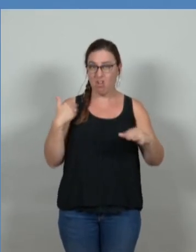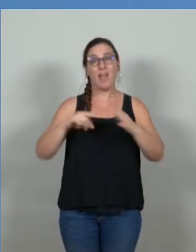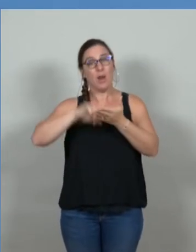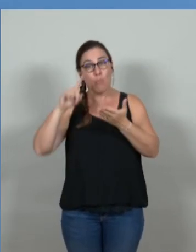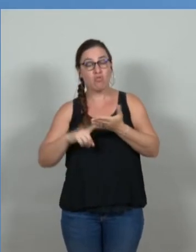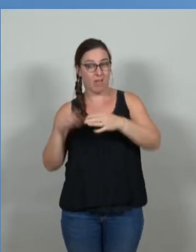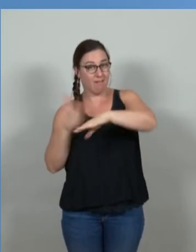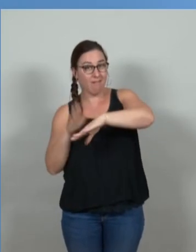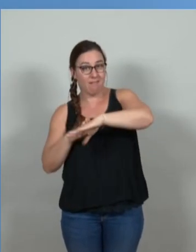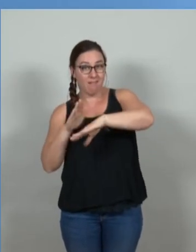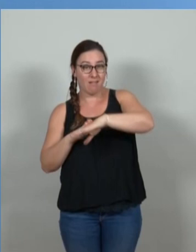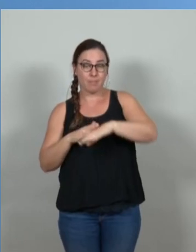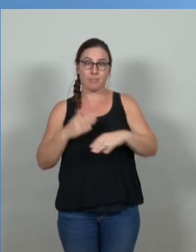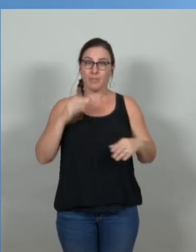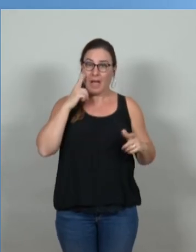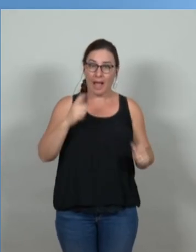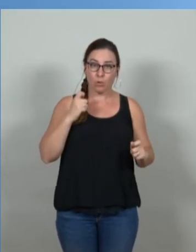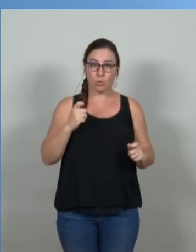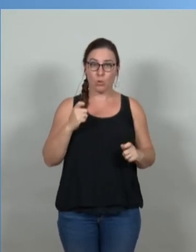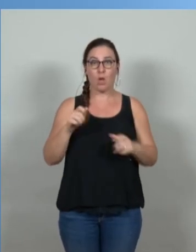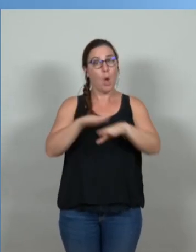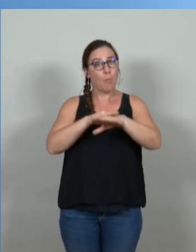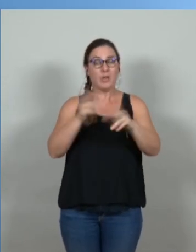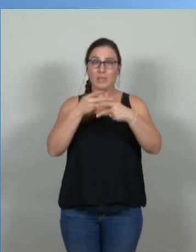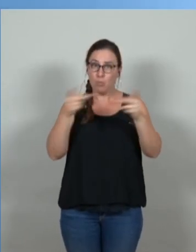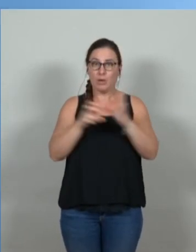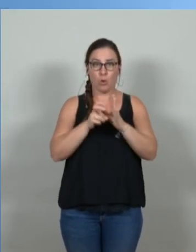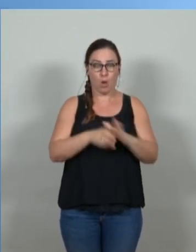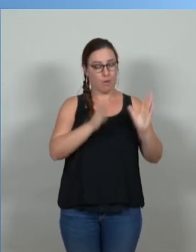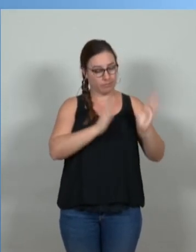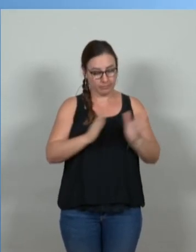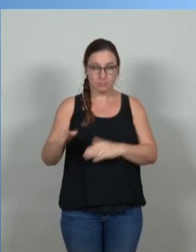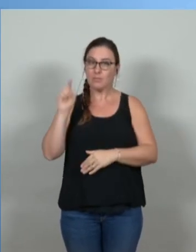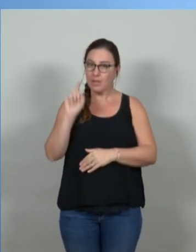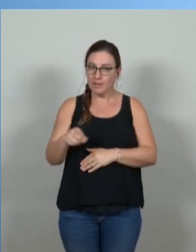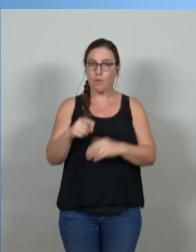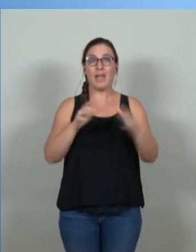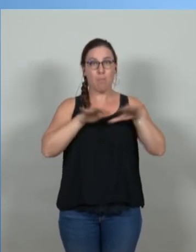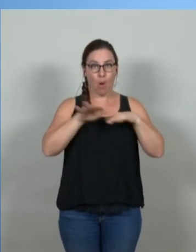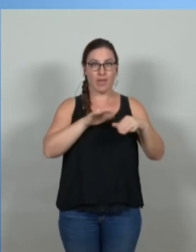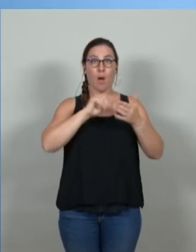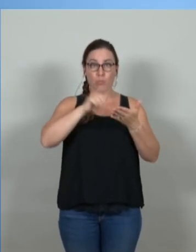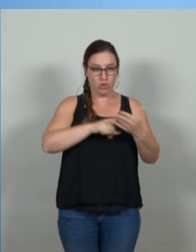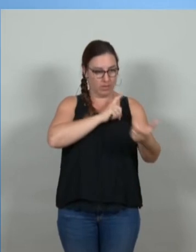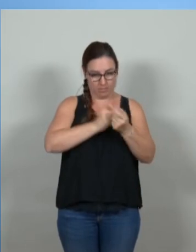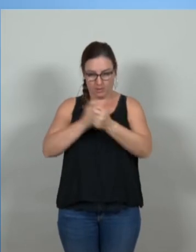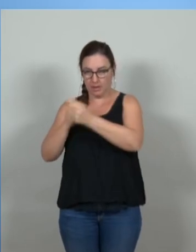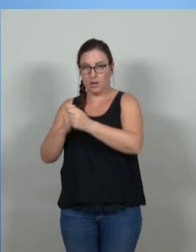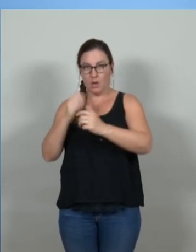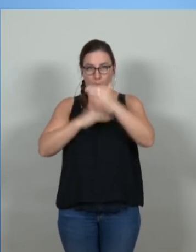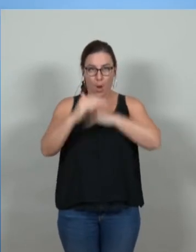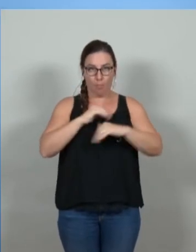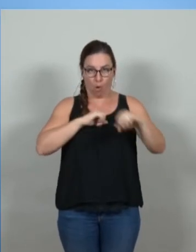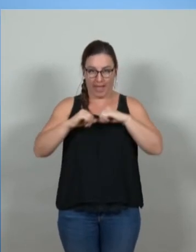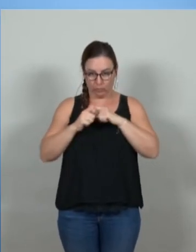j'avais expliqué qu'il fallait absolument redéfinir les politiques publiques de Grenoble et les adosser à des moyens de façon à avoir un plan d'action et